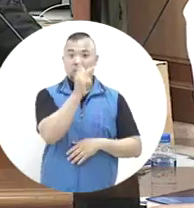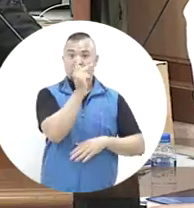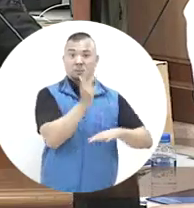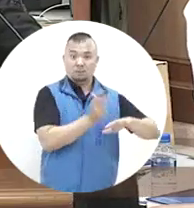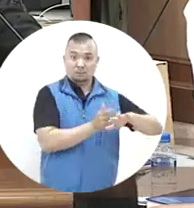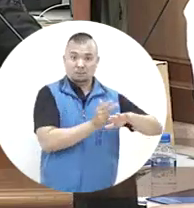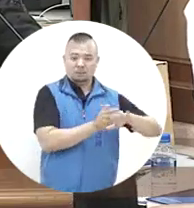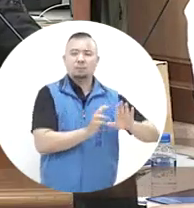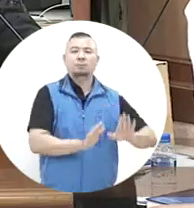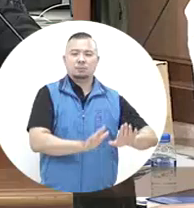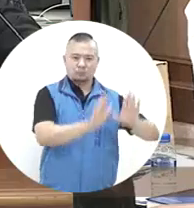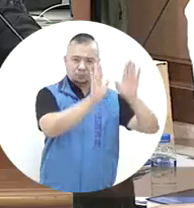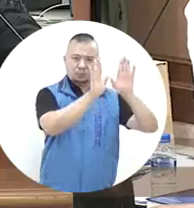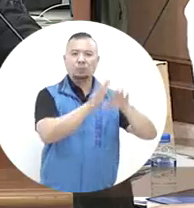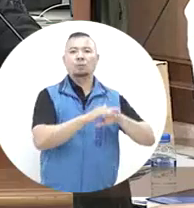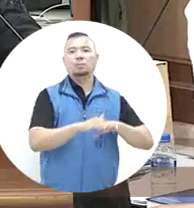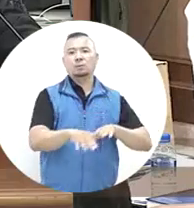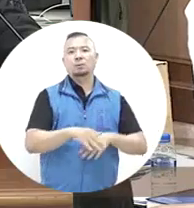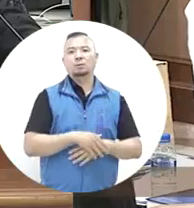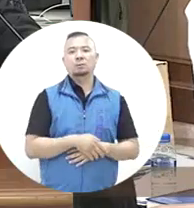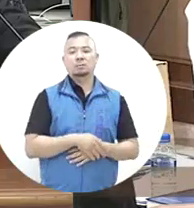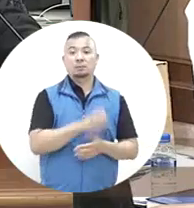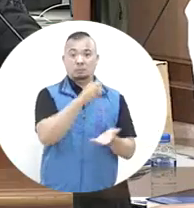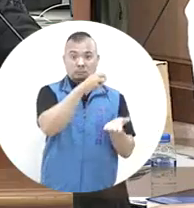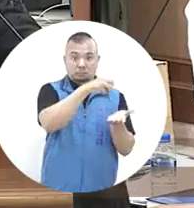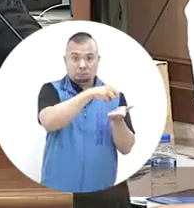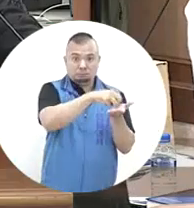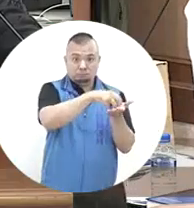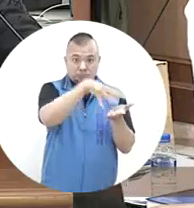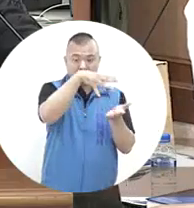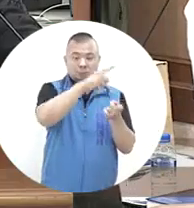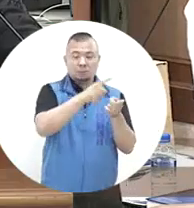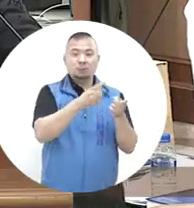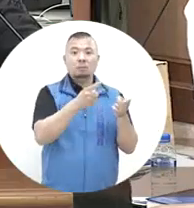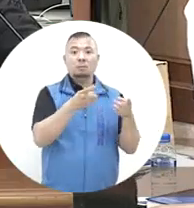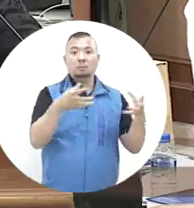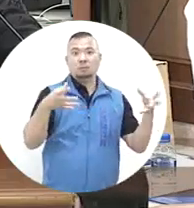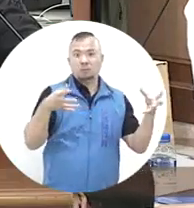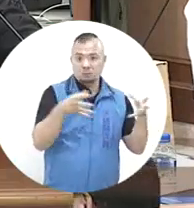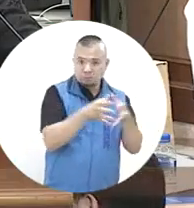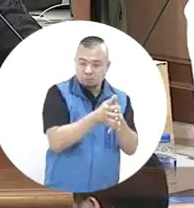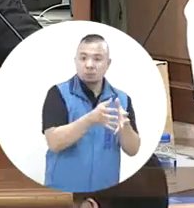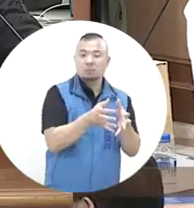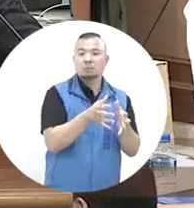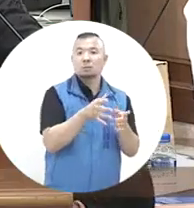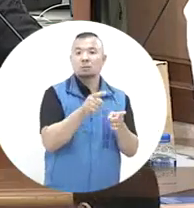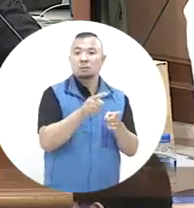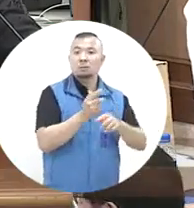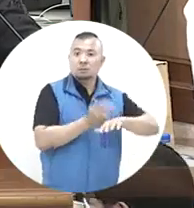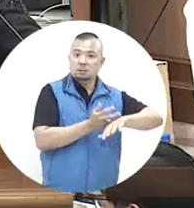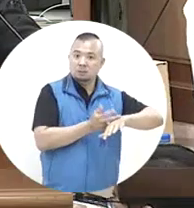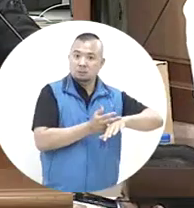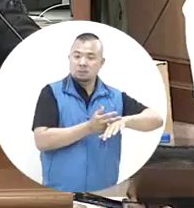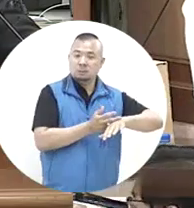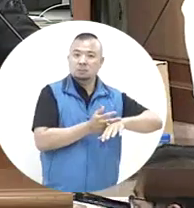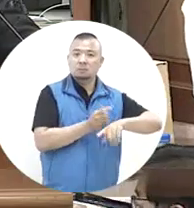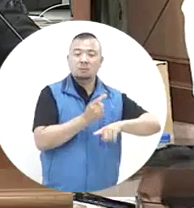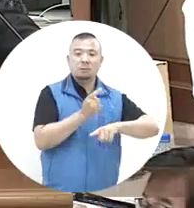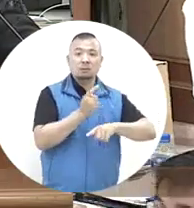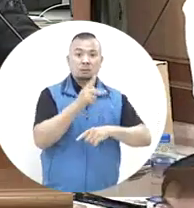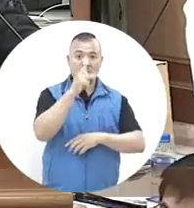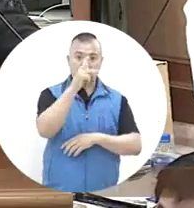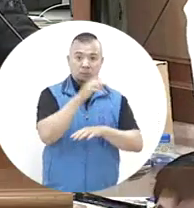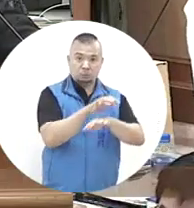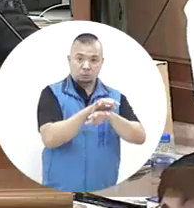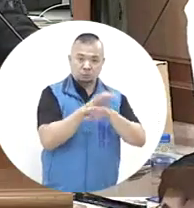的，核融合的科技，当一个梦想，科学家积极在处理